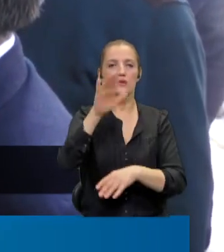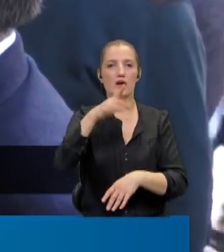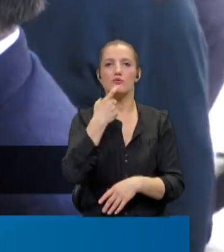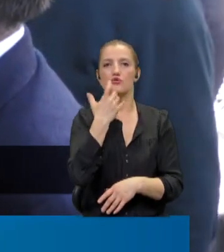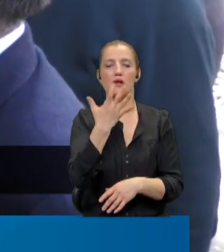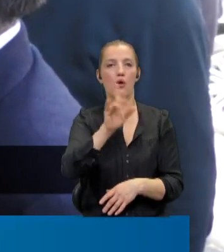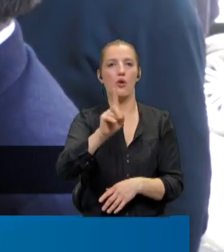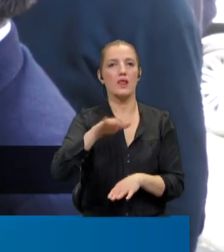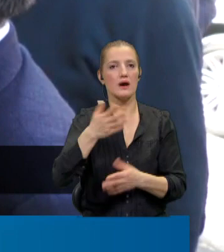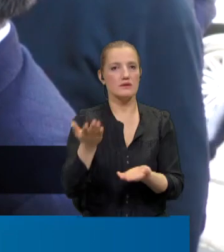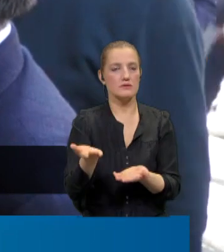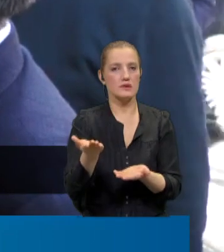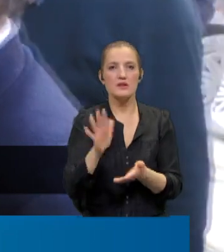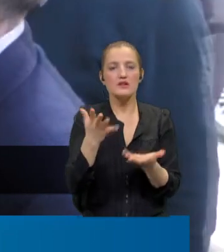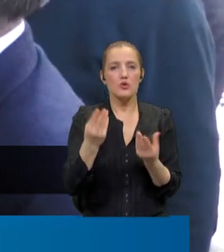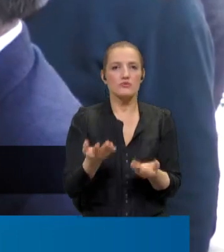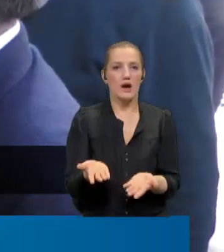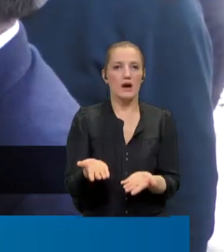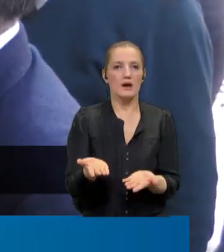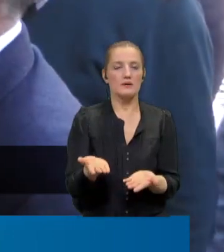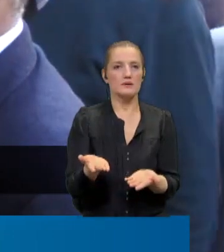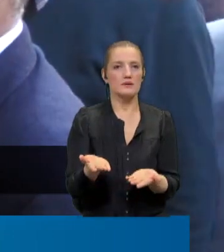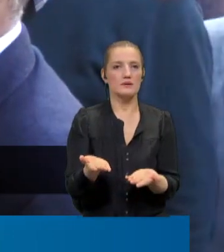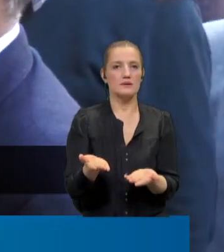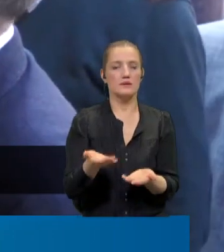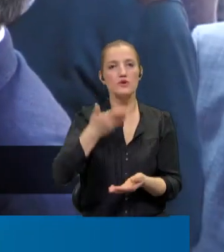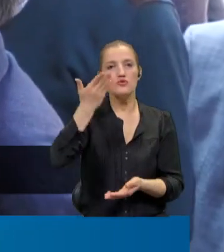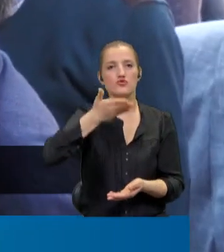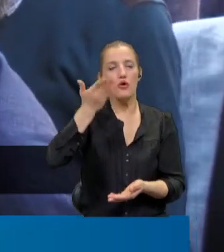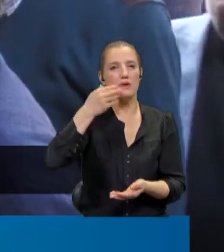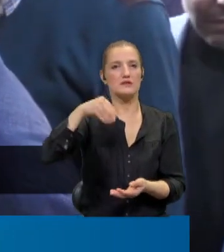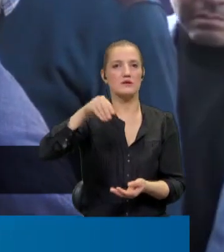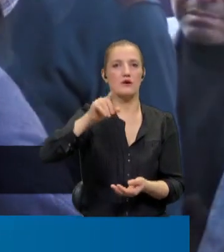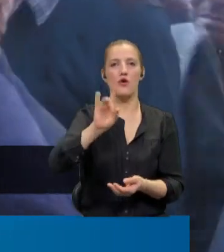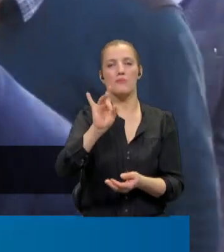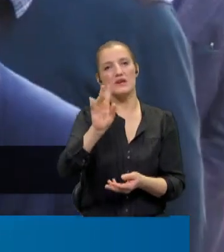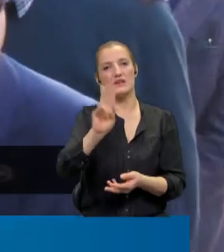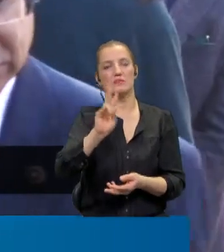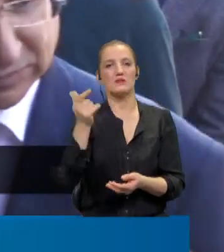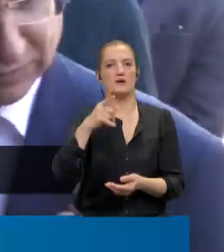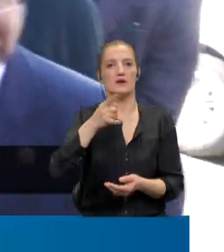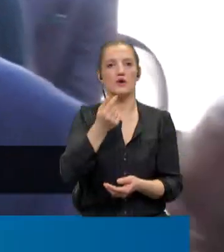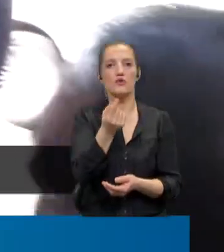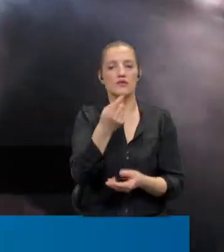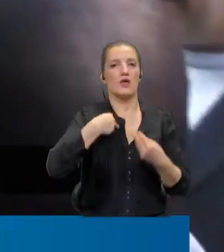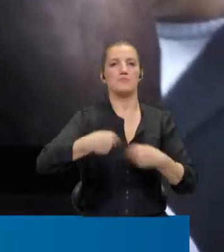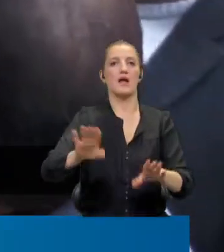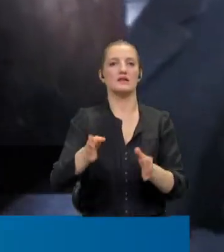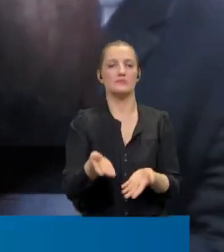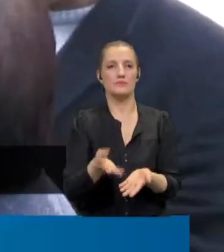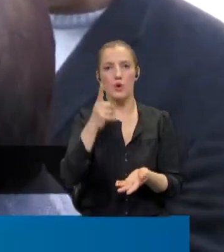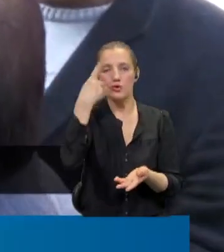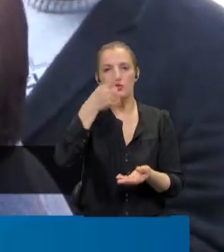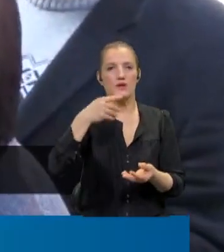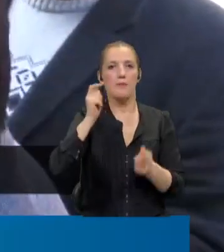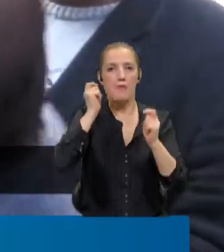domates 10 lira nasıl bir çorba satıyorsun Bu yüzden